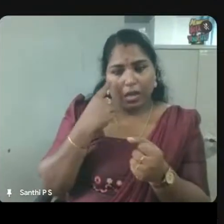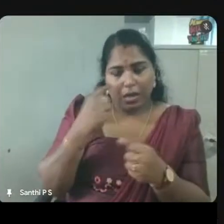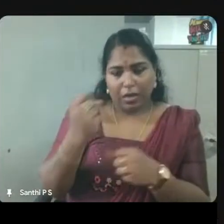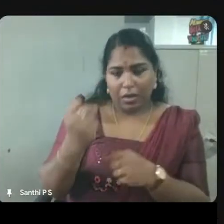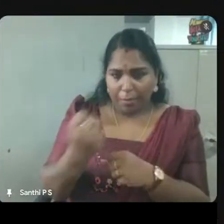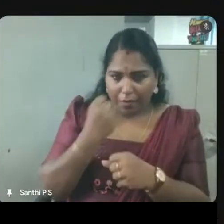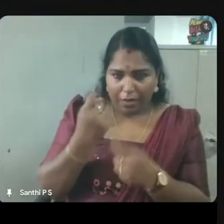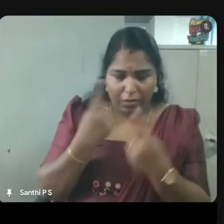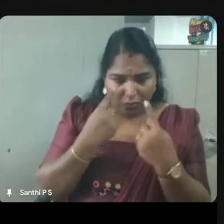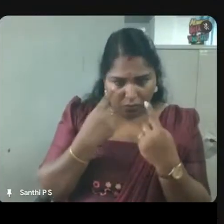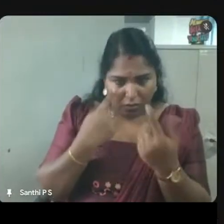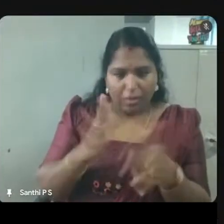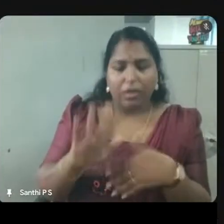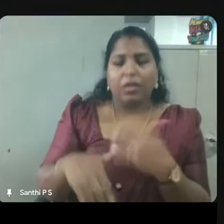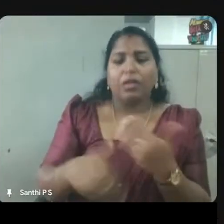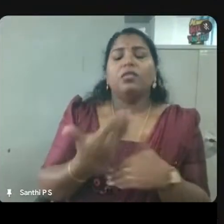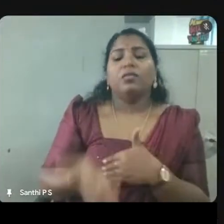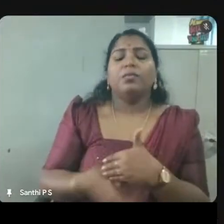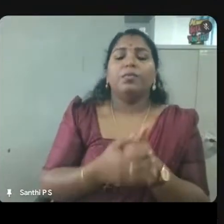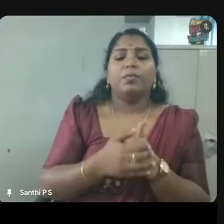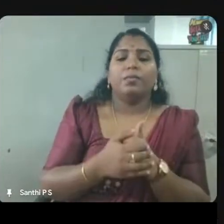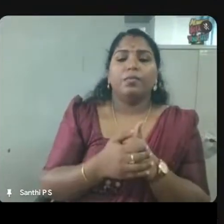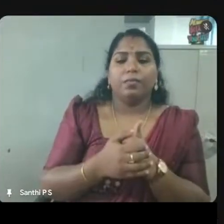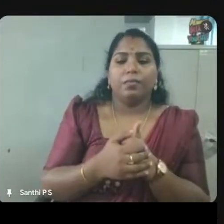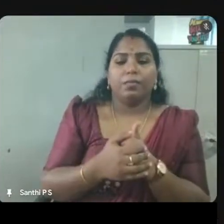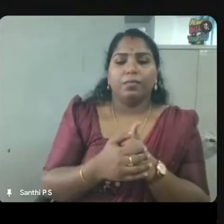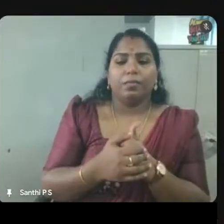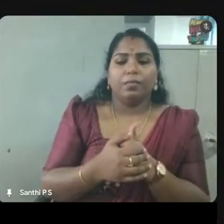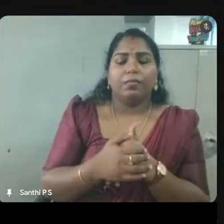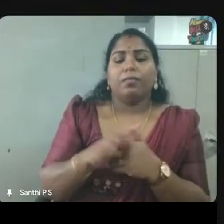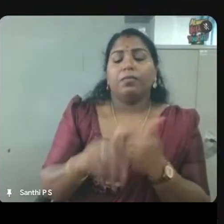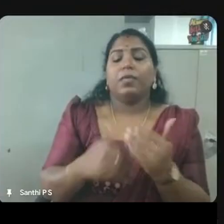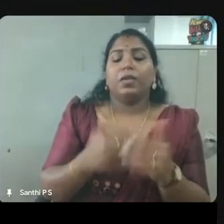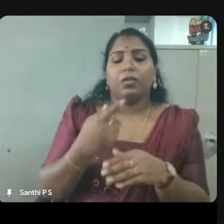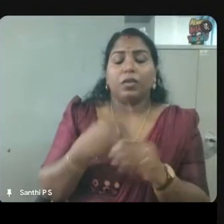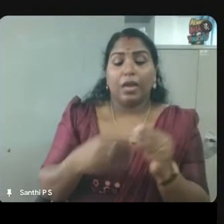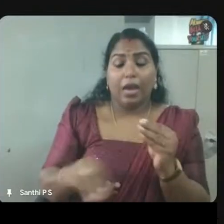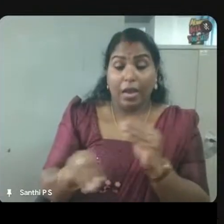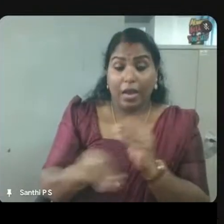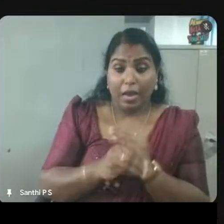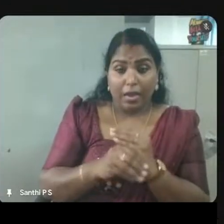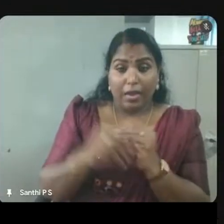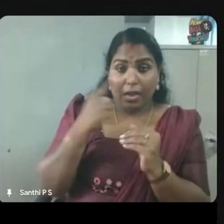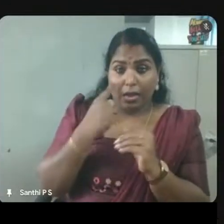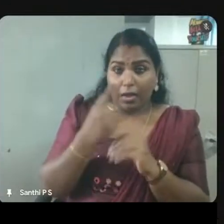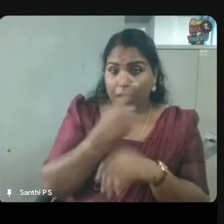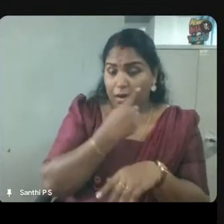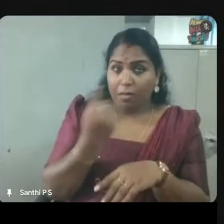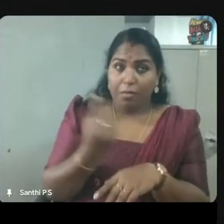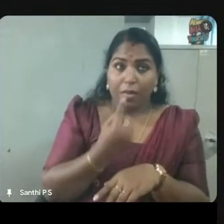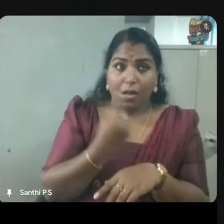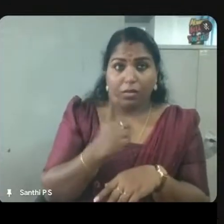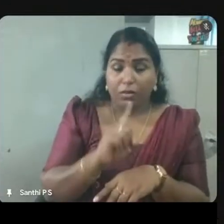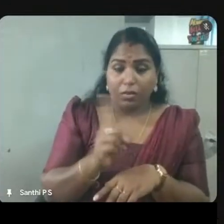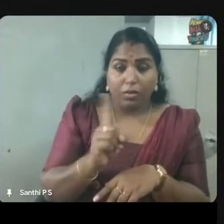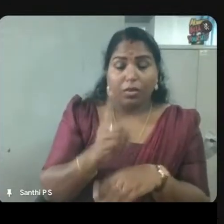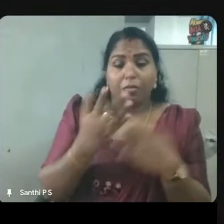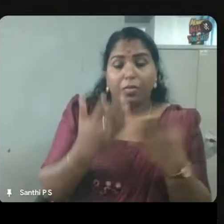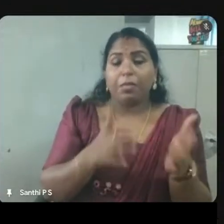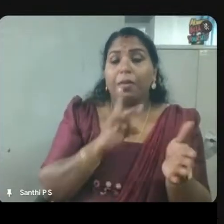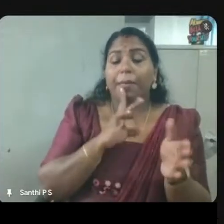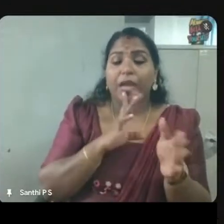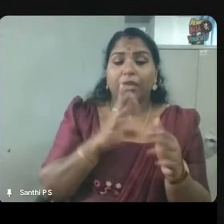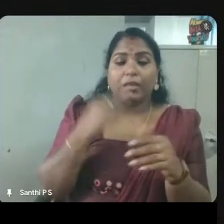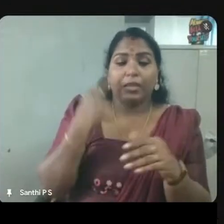റെറ്റിനോപ്പത്തി ഇല്ലല്ലോ എന്ന് ചെക്ക് ചെയ്യുക. പിന്നെ ഒരു കാര്യം കൂടെ പറഞ്ഞോട്ടെ, നമ്മൾ കണ്ണ് മാത്രം ആയിക്കൊള്ളണമെന്നില്ല മാഡത്തിന് ഈ പെയിൻ വരാനുള്ള കാരണം. നമ്മുടെ കമ്പ്യൂട്ടർ